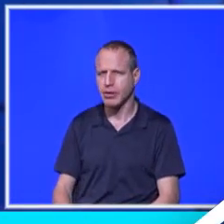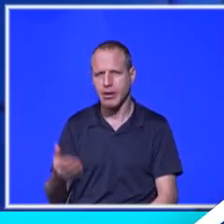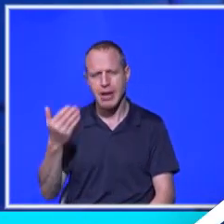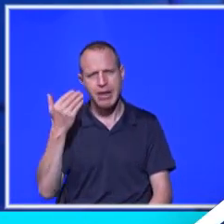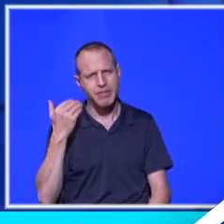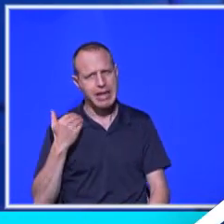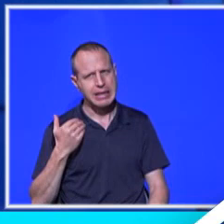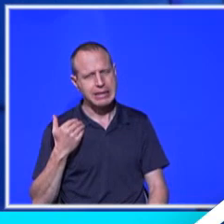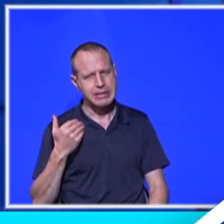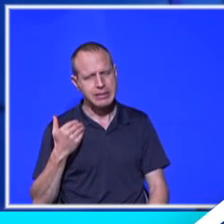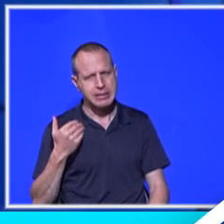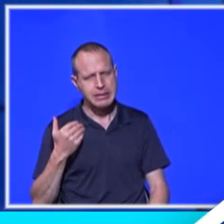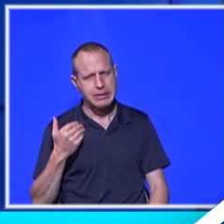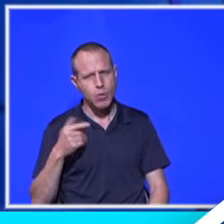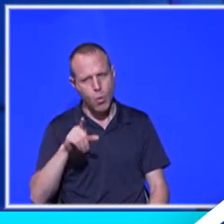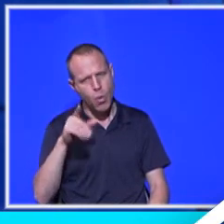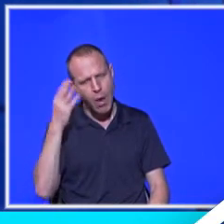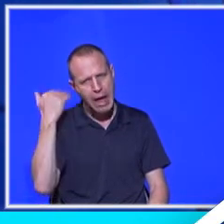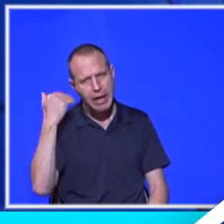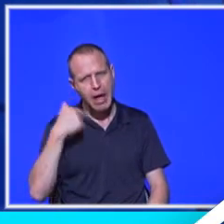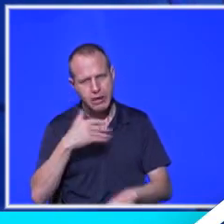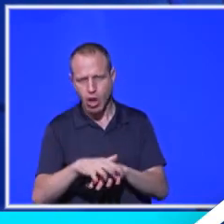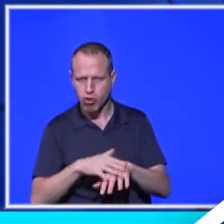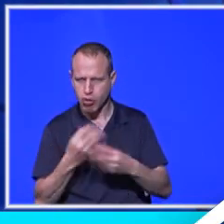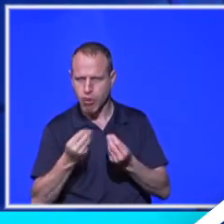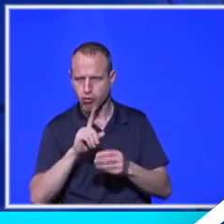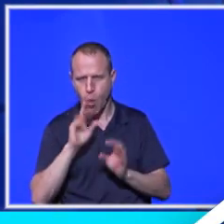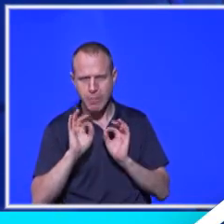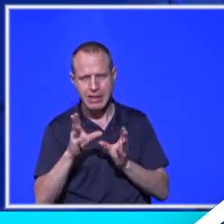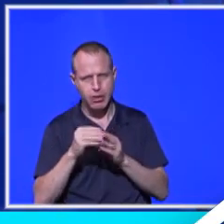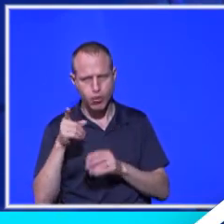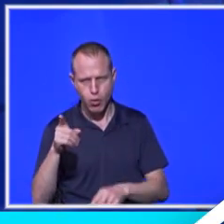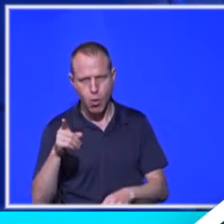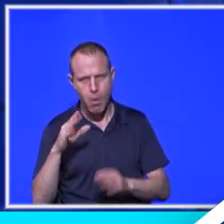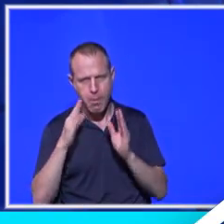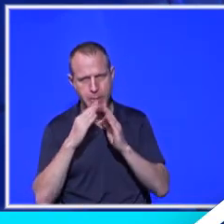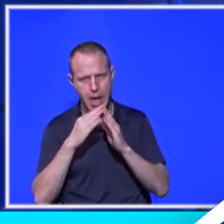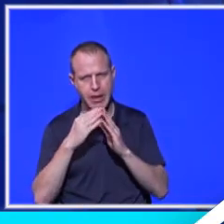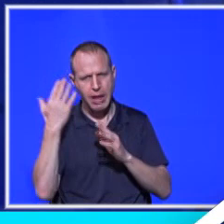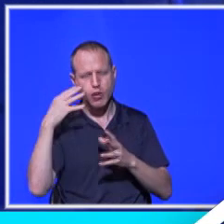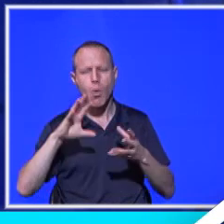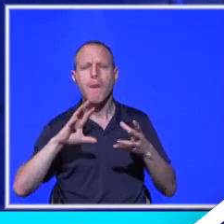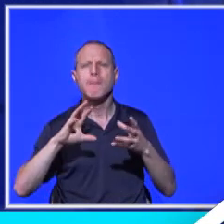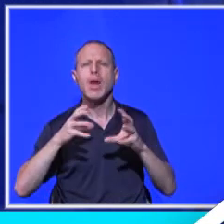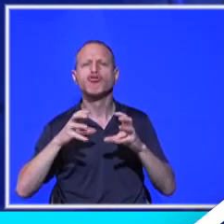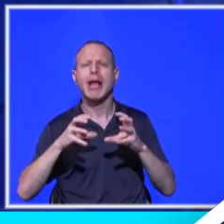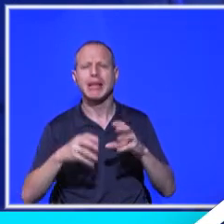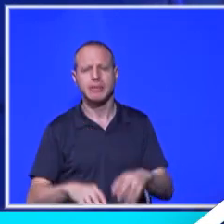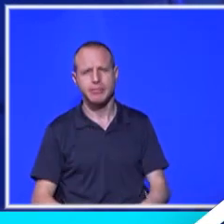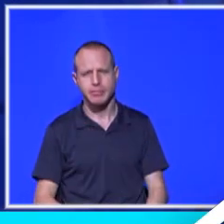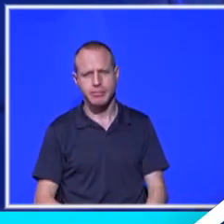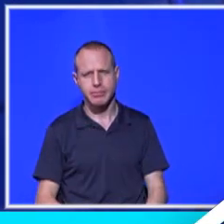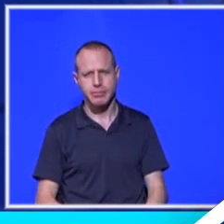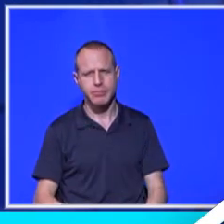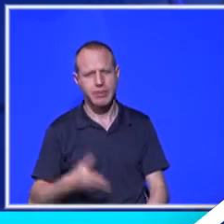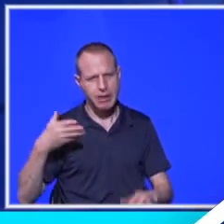לפני... הוא היה, אני הרגשתי שמשהו לא בסדר איתו, בבית היינו במשק, ונכנסתי אליו,